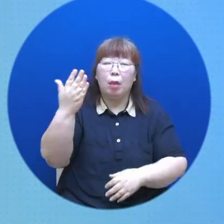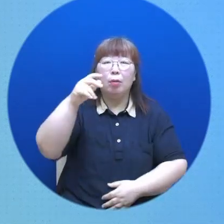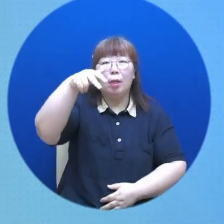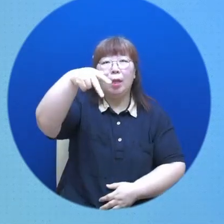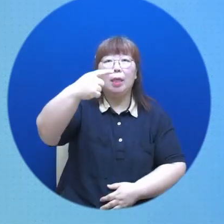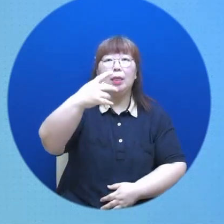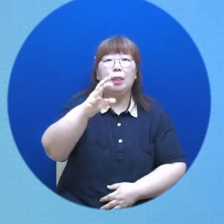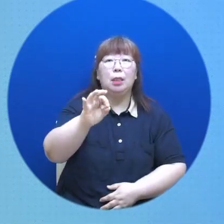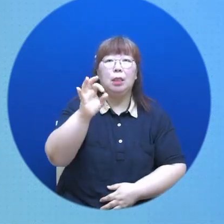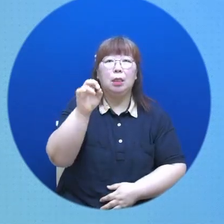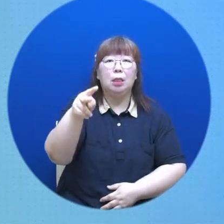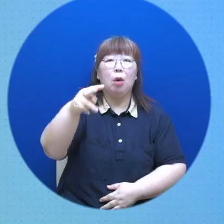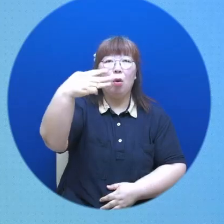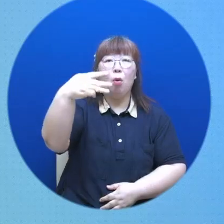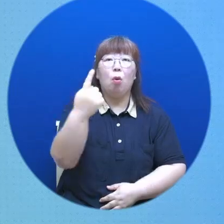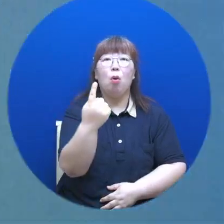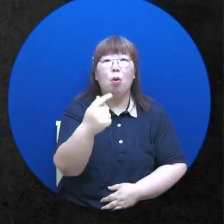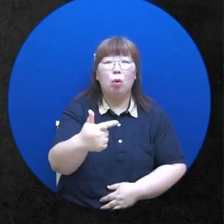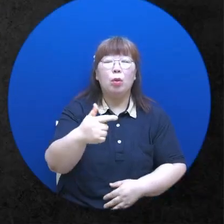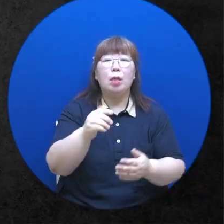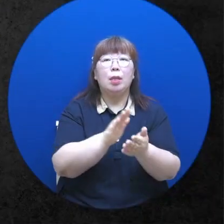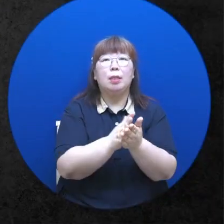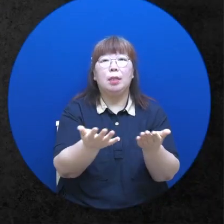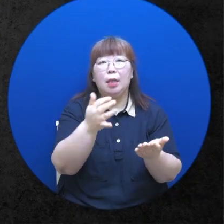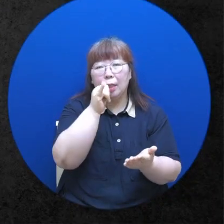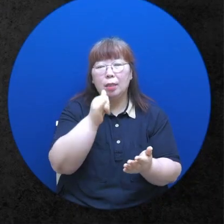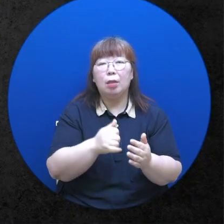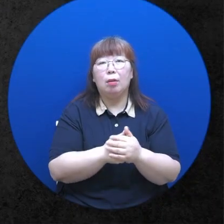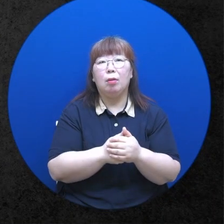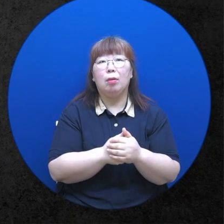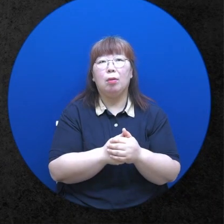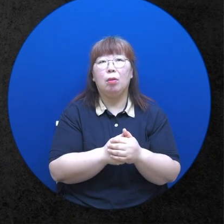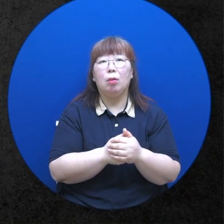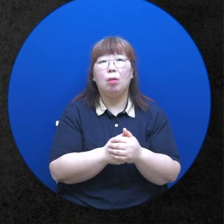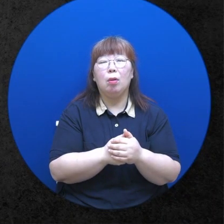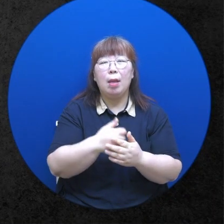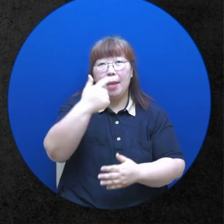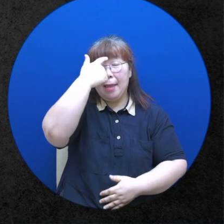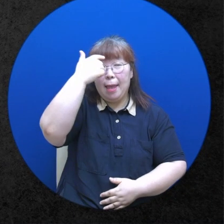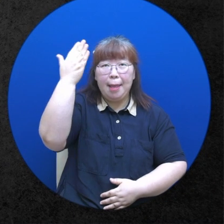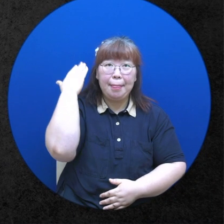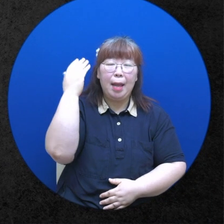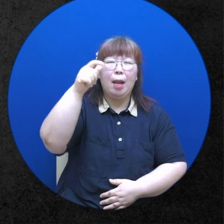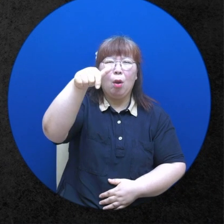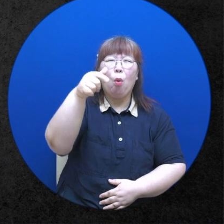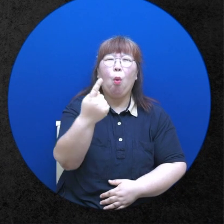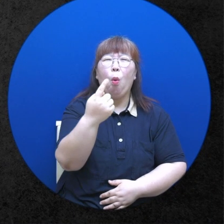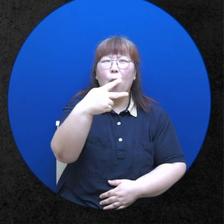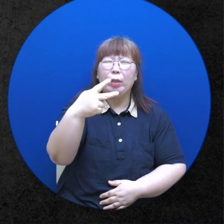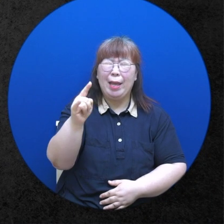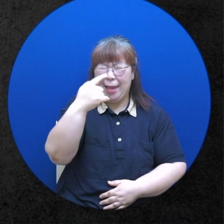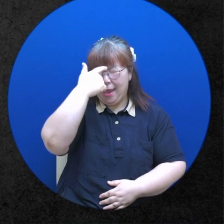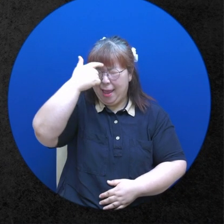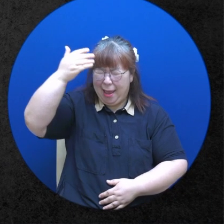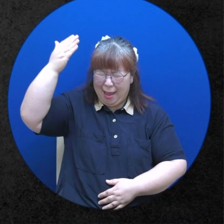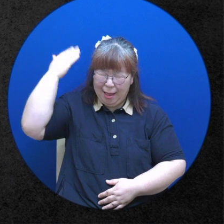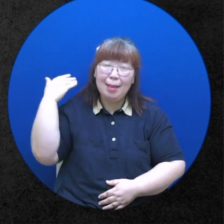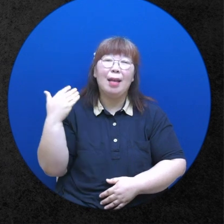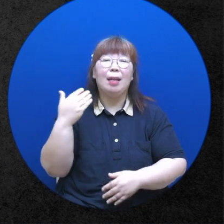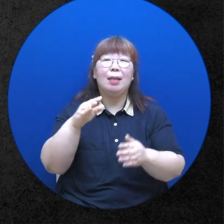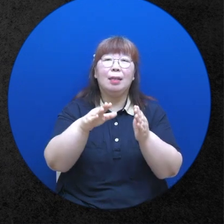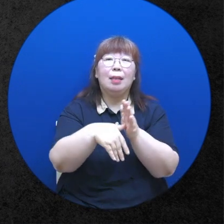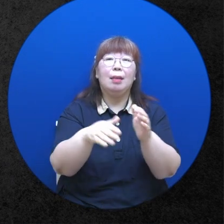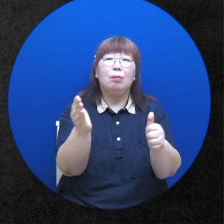증여론이라는 책이 있는데, 이 책에 보면 이 고대 사회에 있어서 선물의